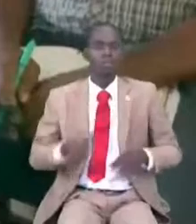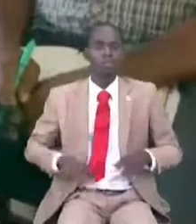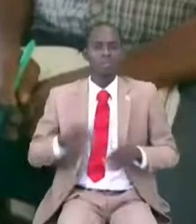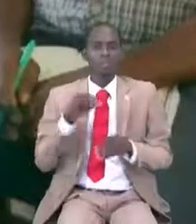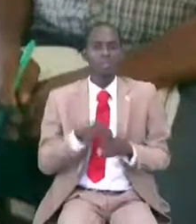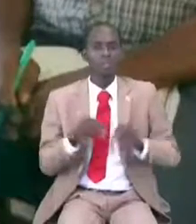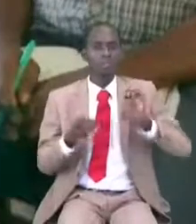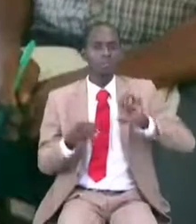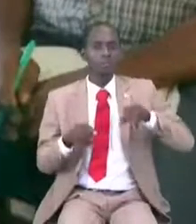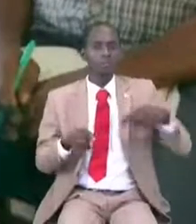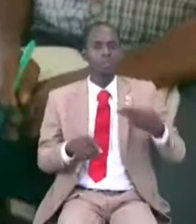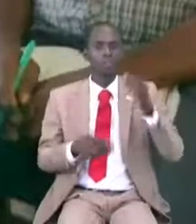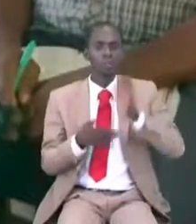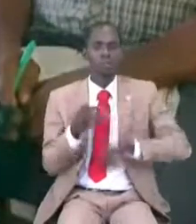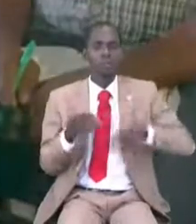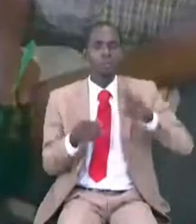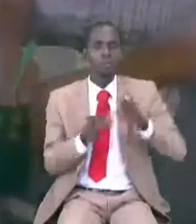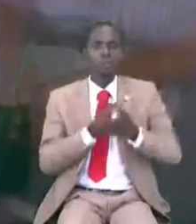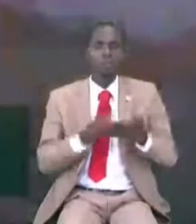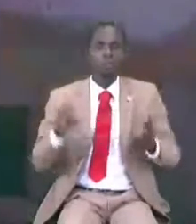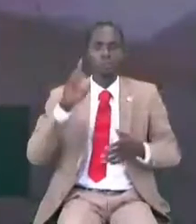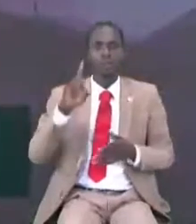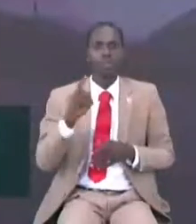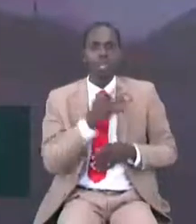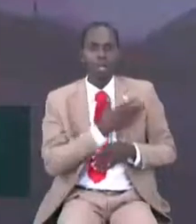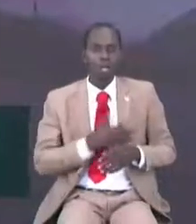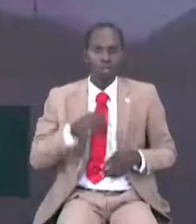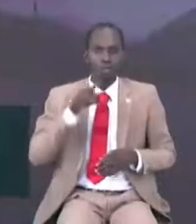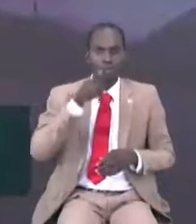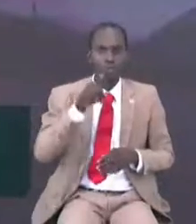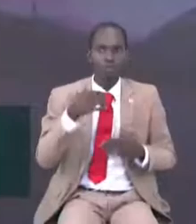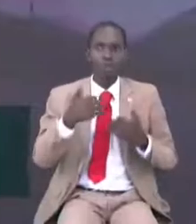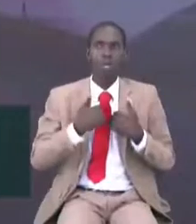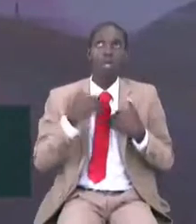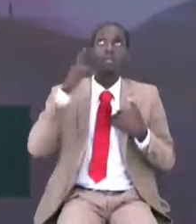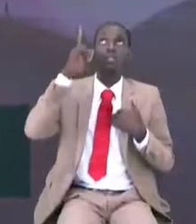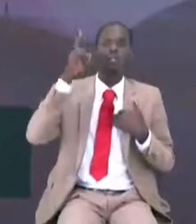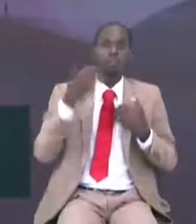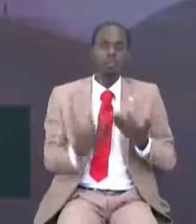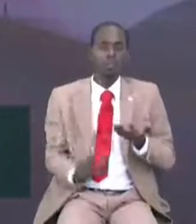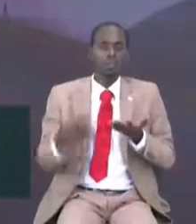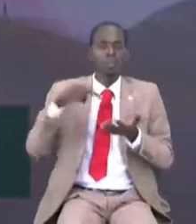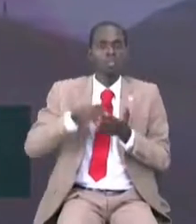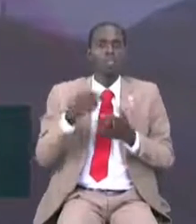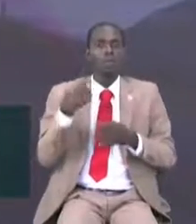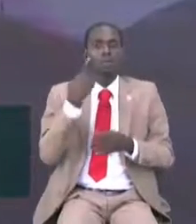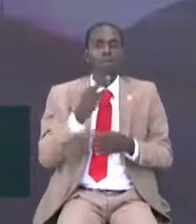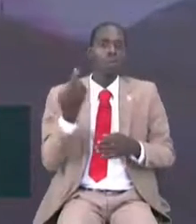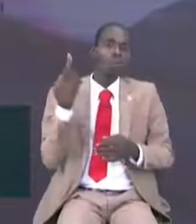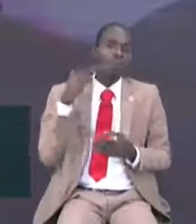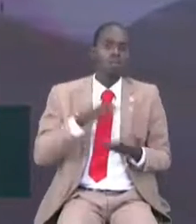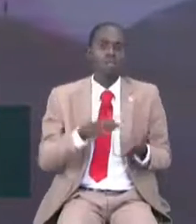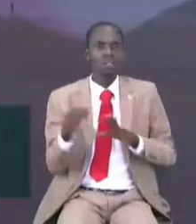Éphésiens 2, 1, vous étiez morts par vos offenses et par vos péchés. Verset 5. Nous